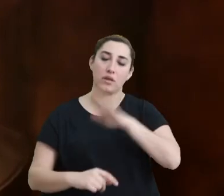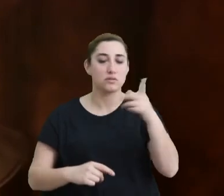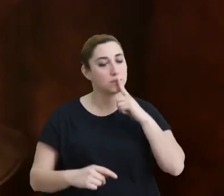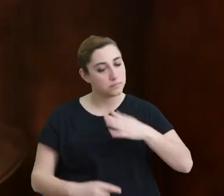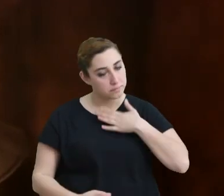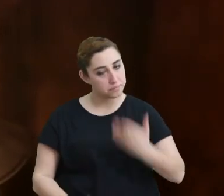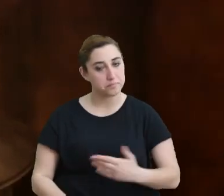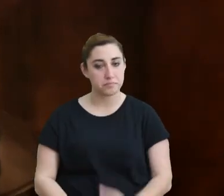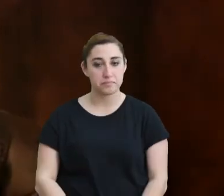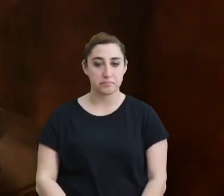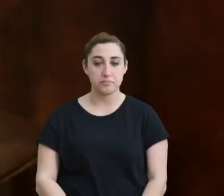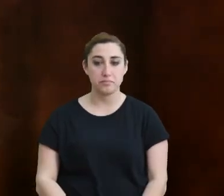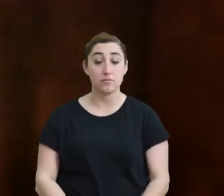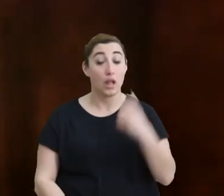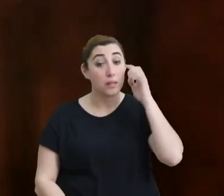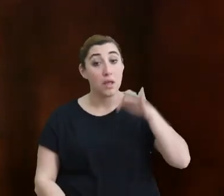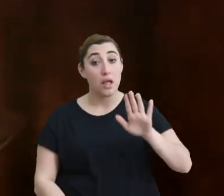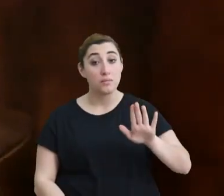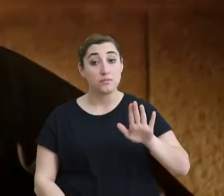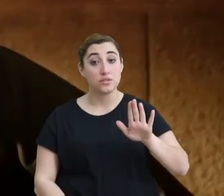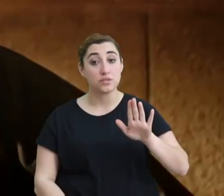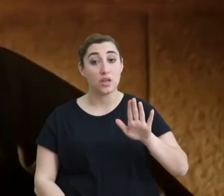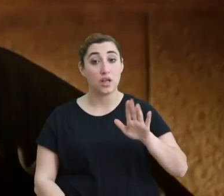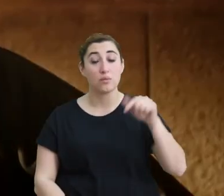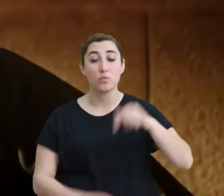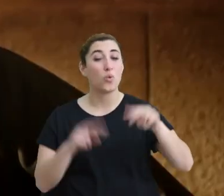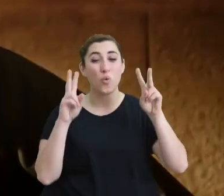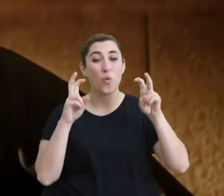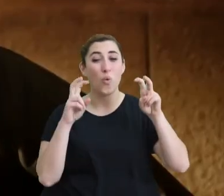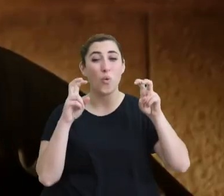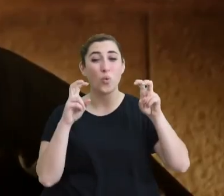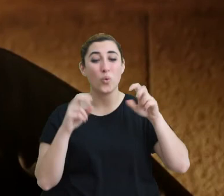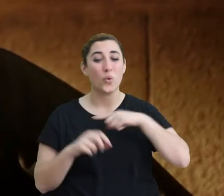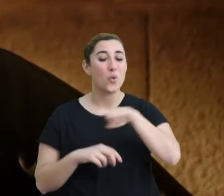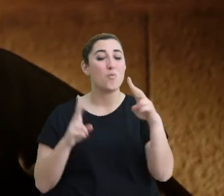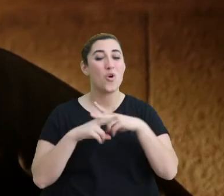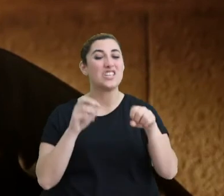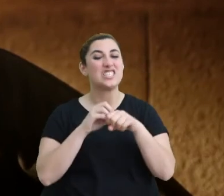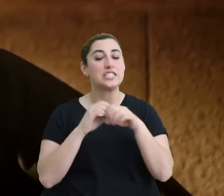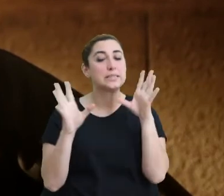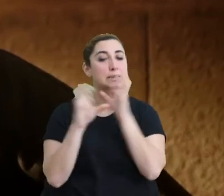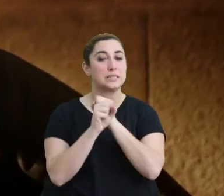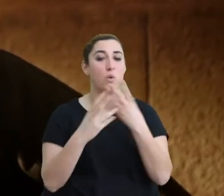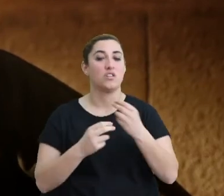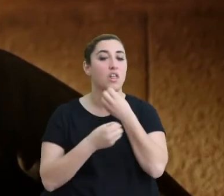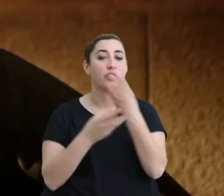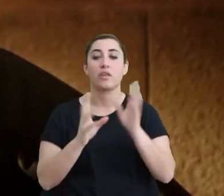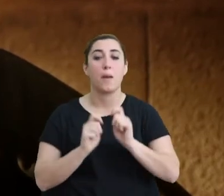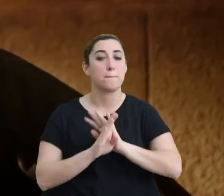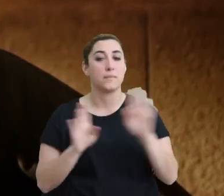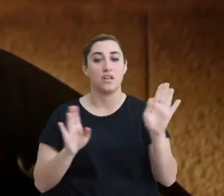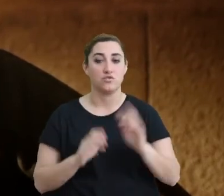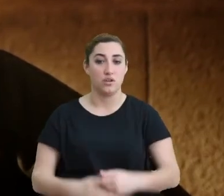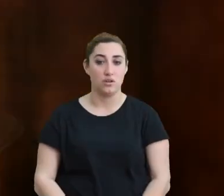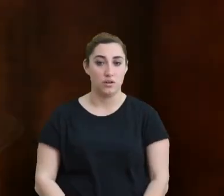Emriniz başım üstüne kadı efendi. Bu arada bu mesele zabitana dahi sır olsun. Yerin